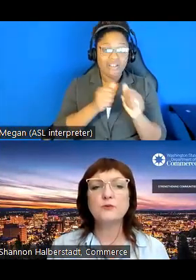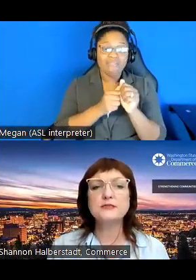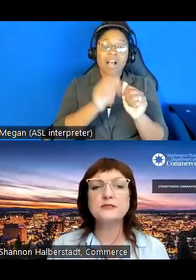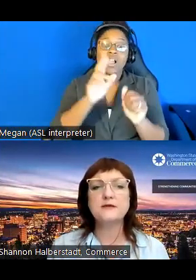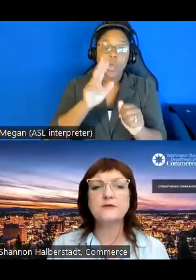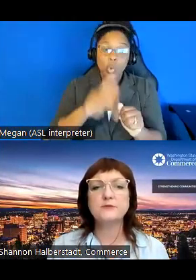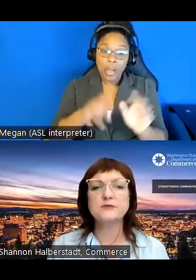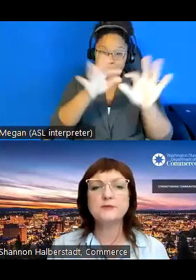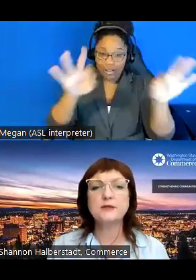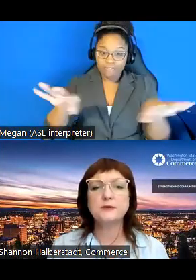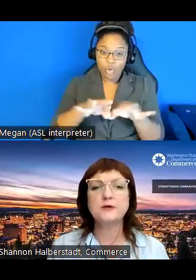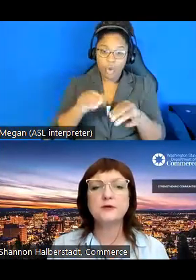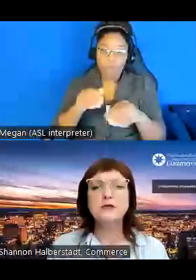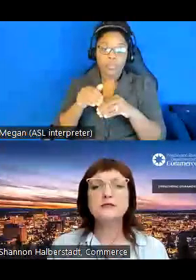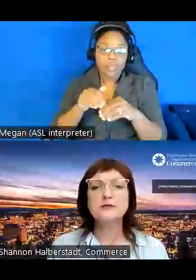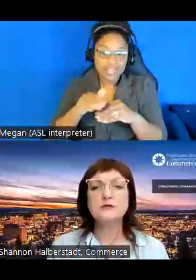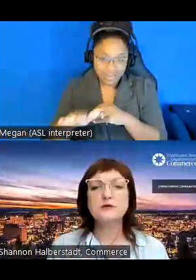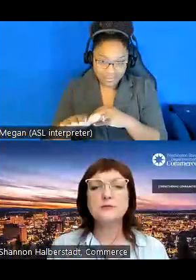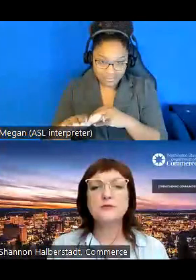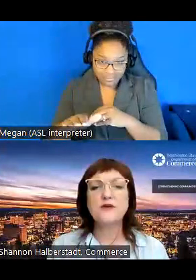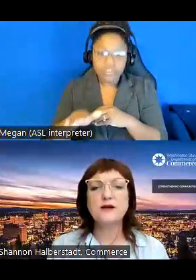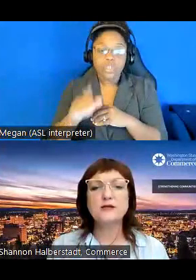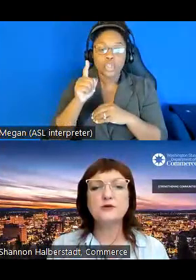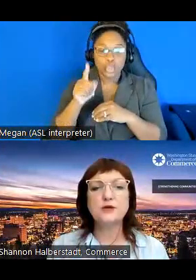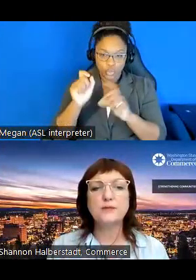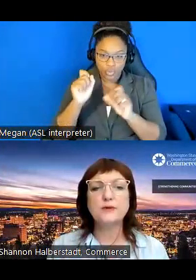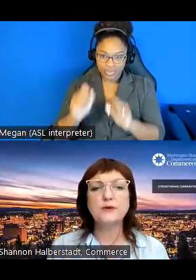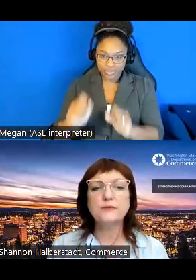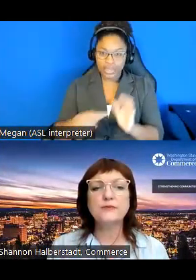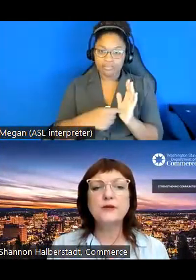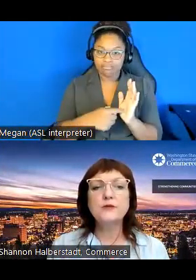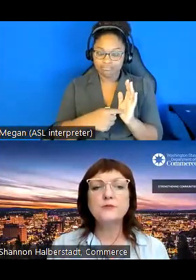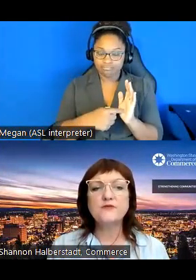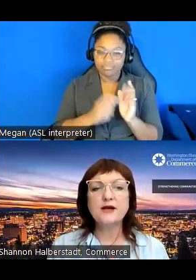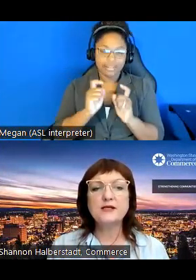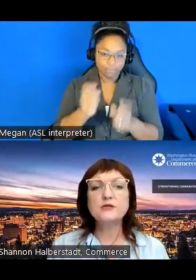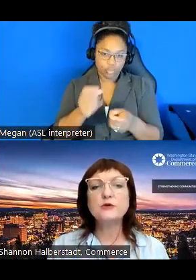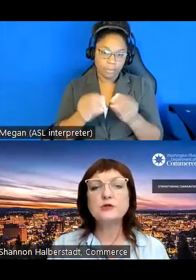요구사항이 있다는 것을 꼭 기억해 두시기 바랍니다.